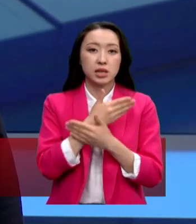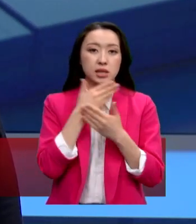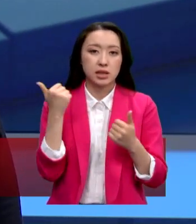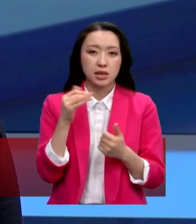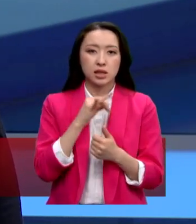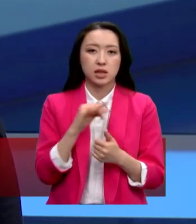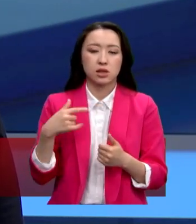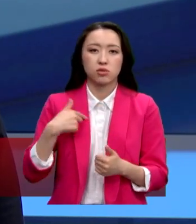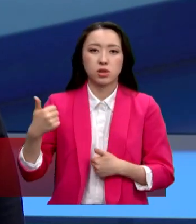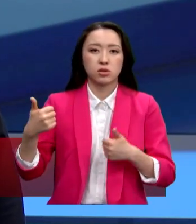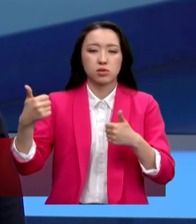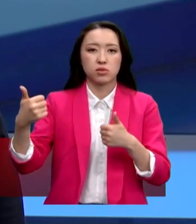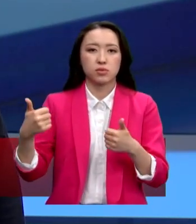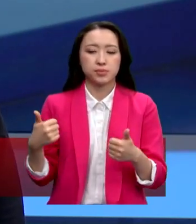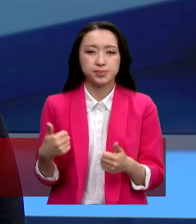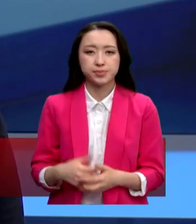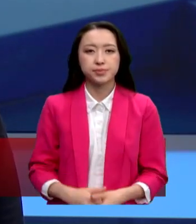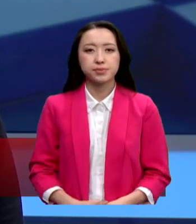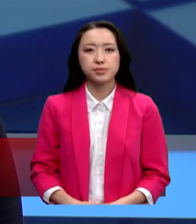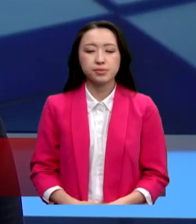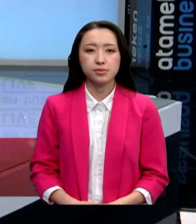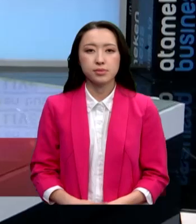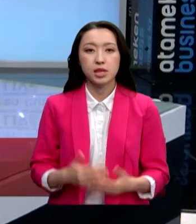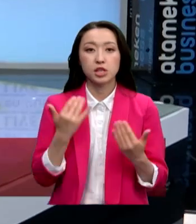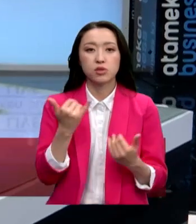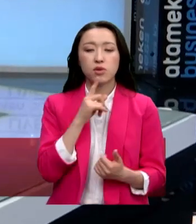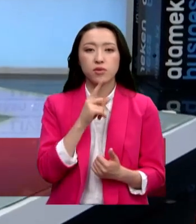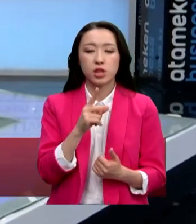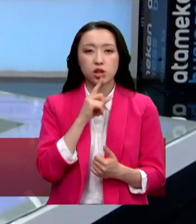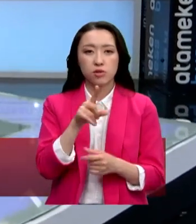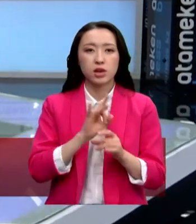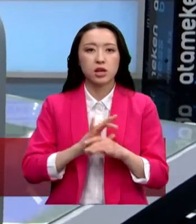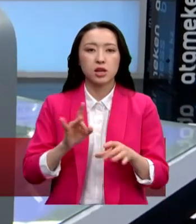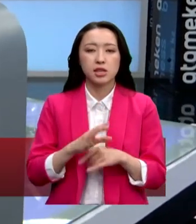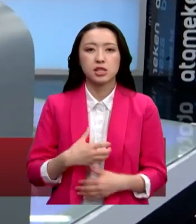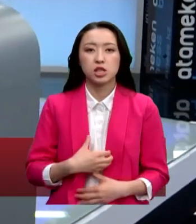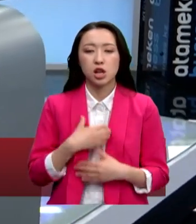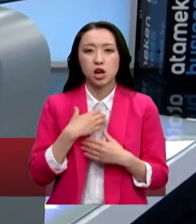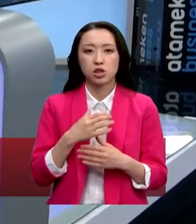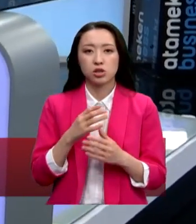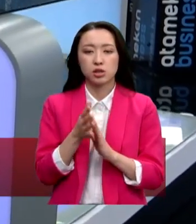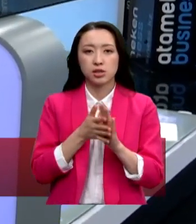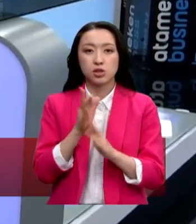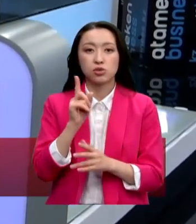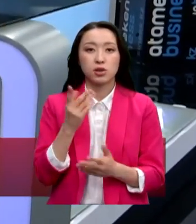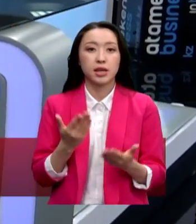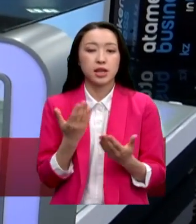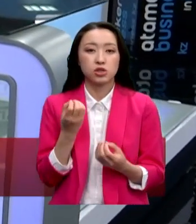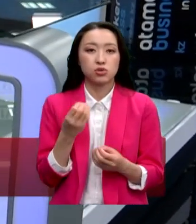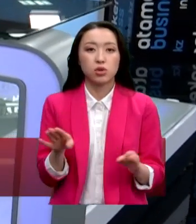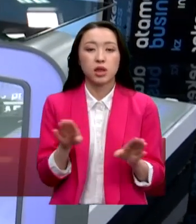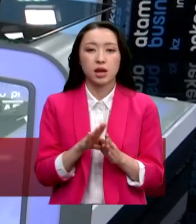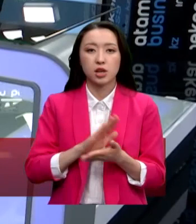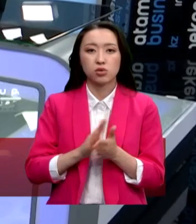демпингуют нам. Ну вот сегодня вы в интервью назвали какую-то такую страшную цифру, что если еще такая ситуация